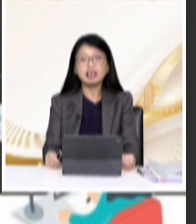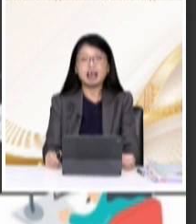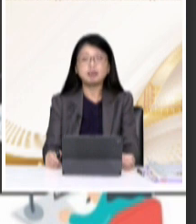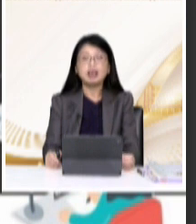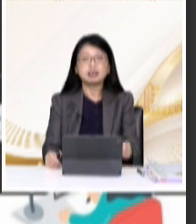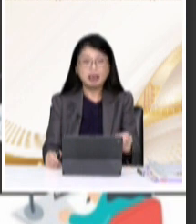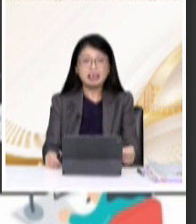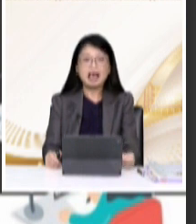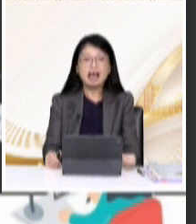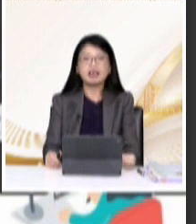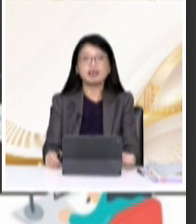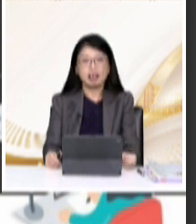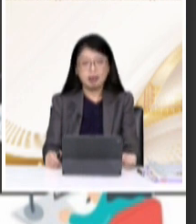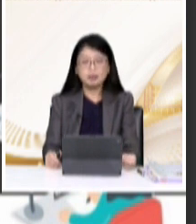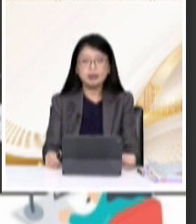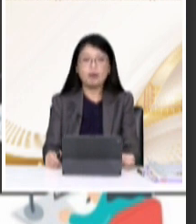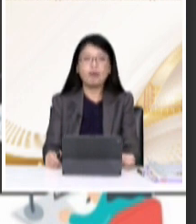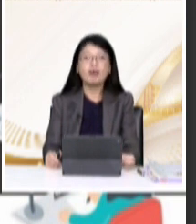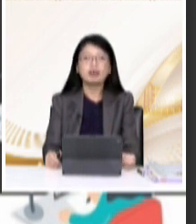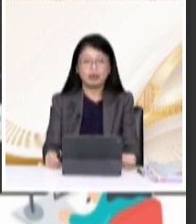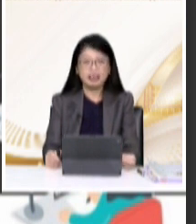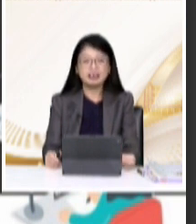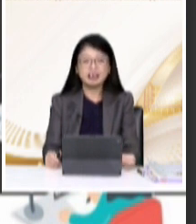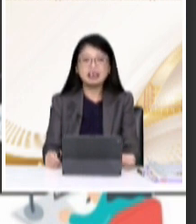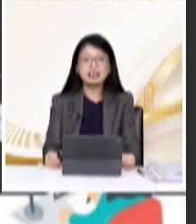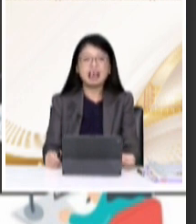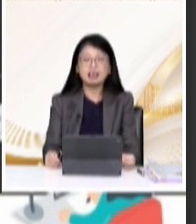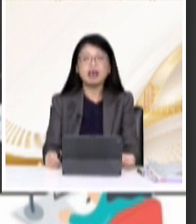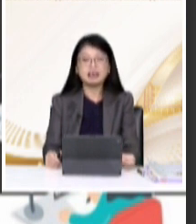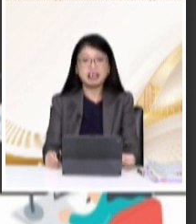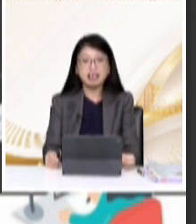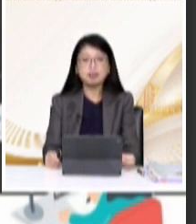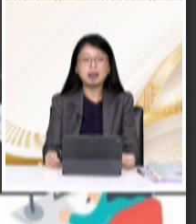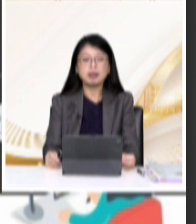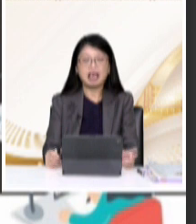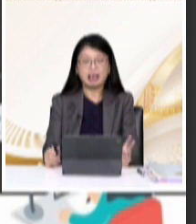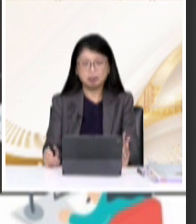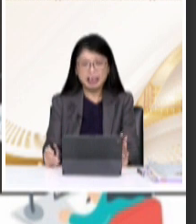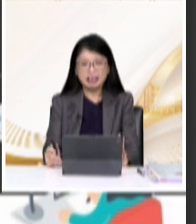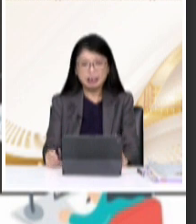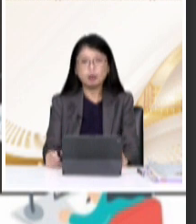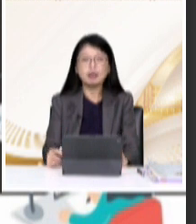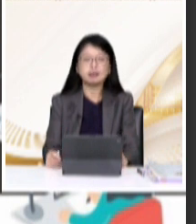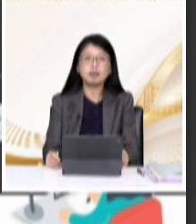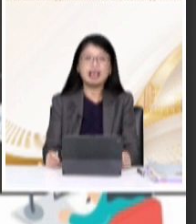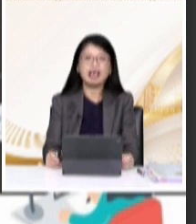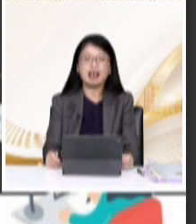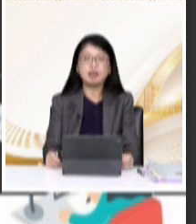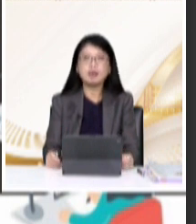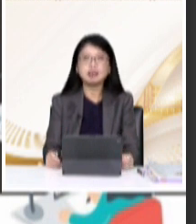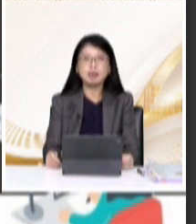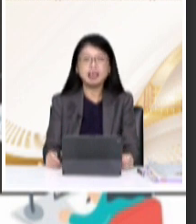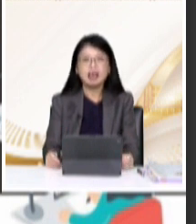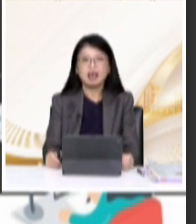ที่ระดับชำนาญงานระดับอาวุโสกรณีเช่นนี้ท่านก็อาจจะได้รับการถักมีการเทียบคุณสมบัตินะคะ